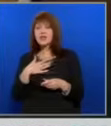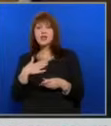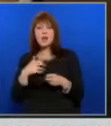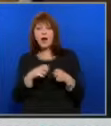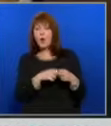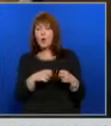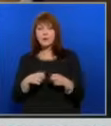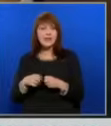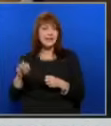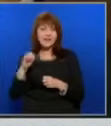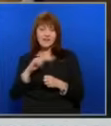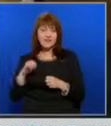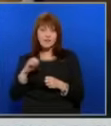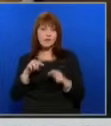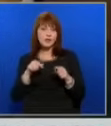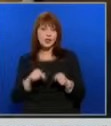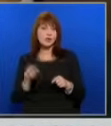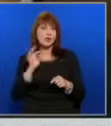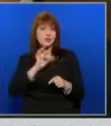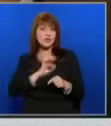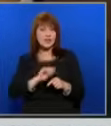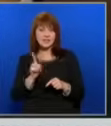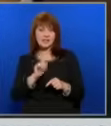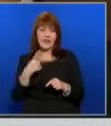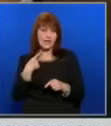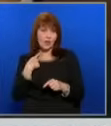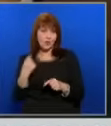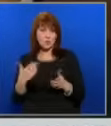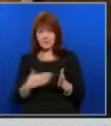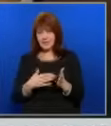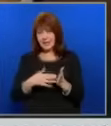има в Европа, и този шанс не бива да го пропилеме